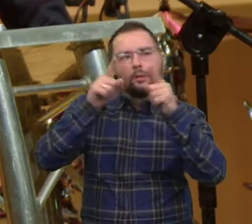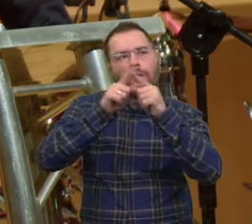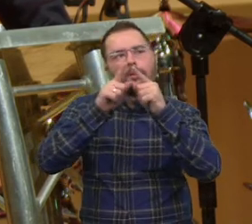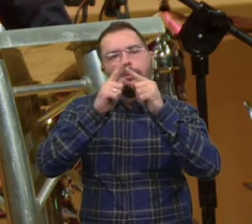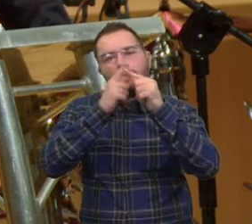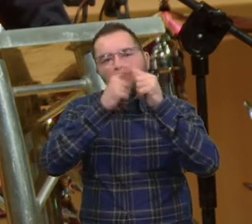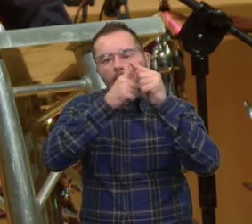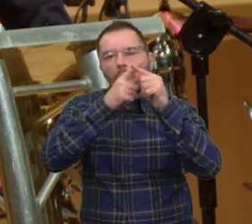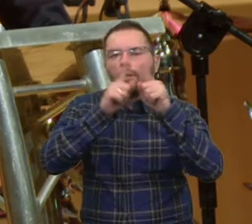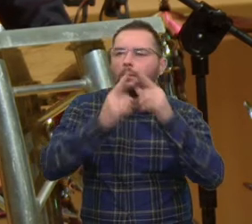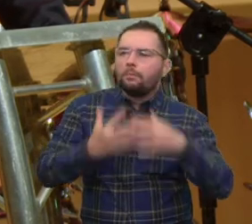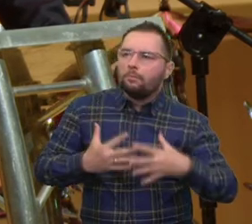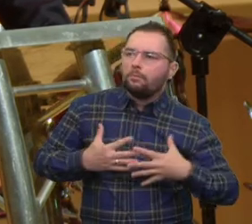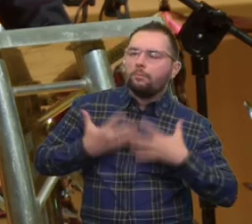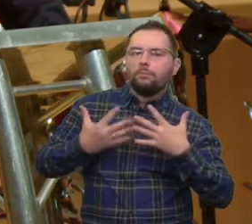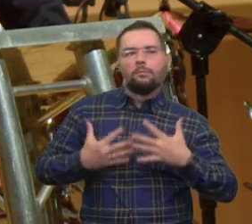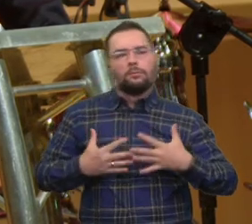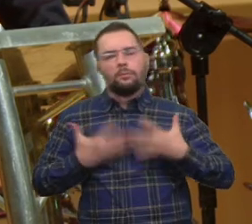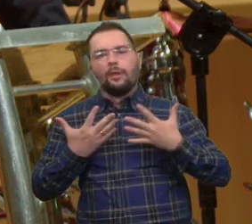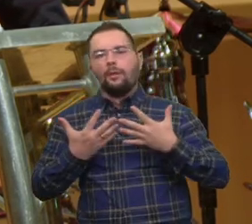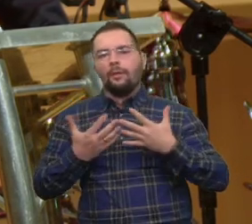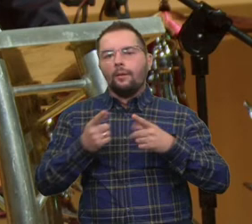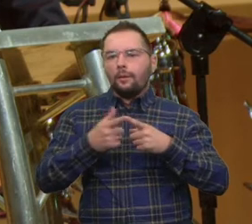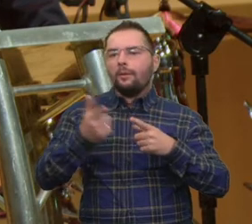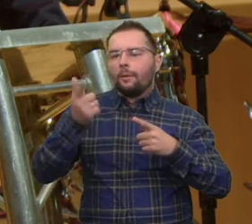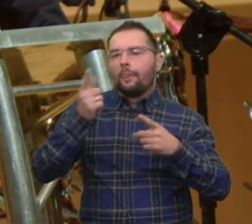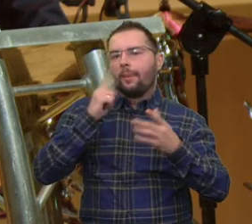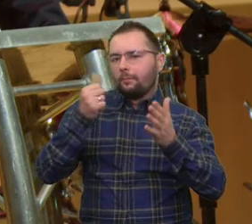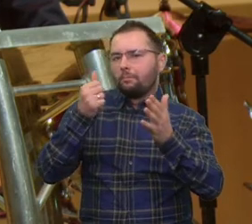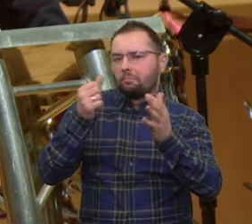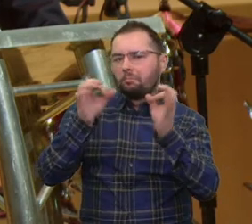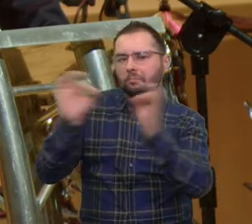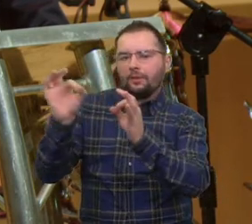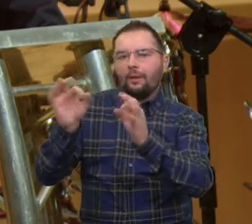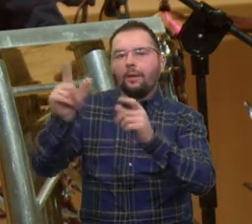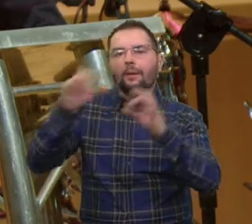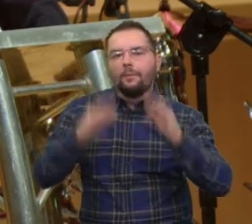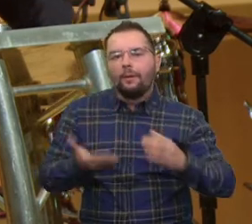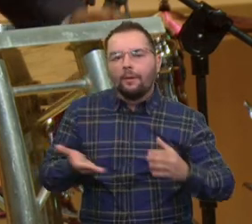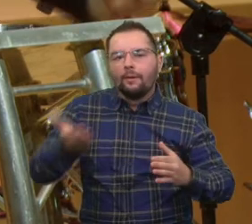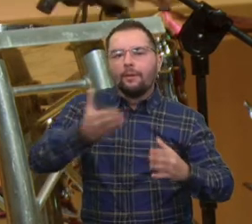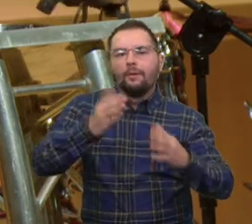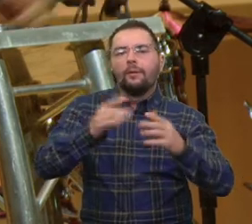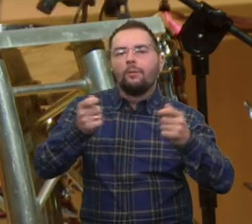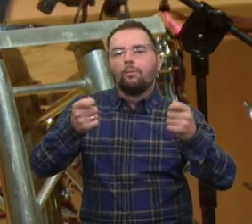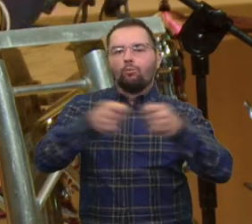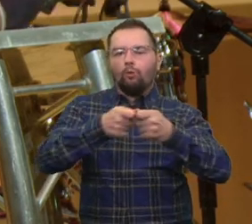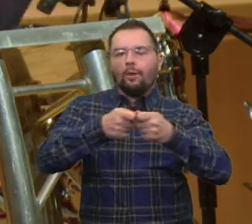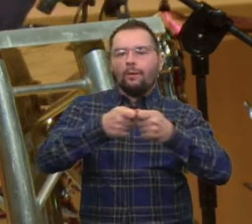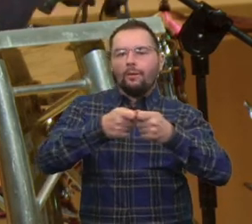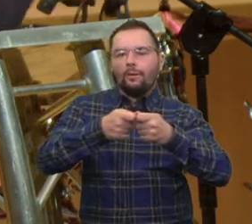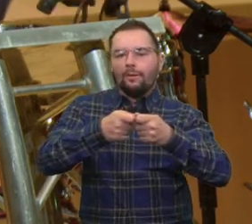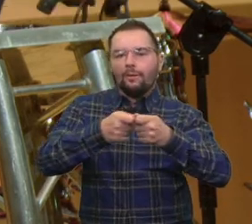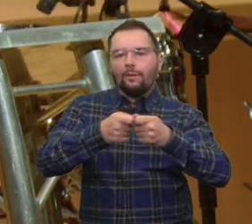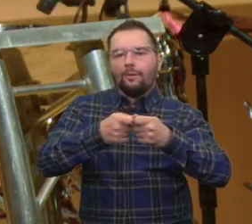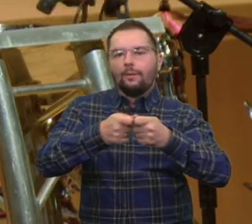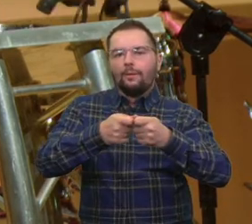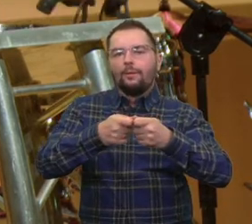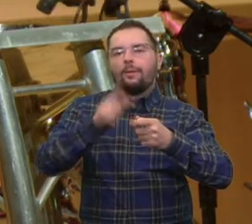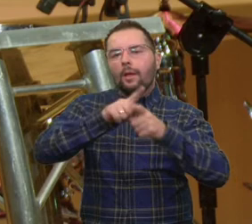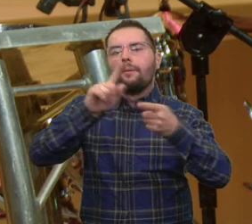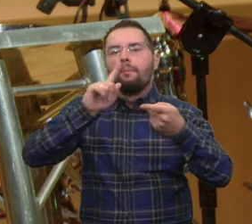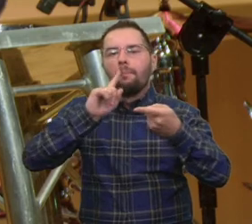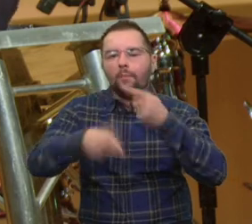myślenia, dla wzruszenia. I to jest doskonałe tak naprawdę, drodzy państwo, ponieważ łączymy, tak jak i dzisiaj, tak jak i w